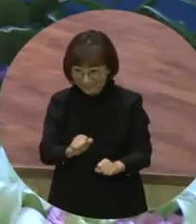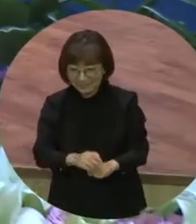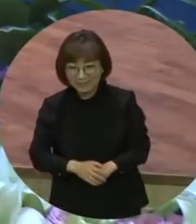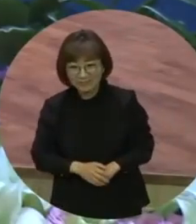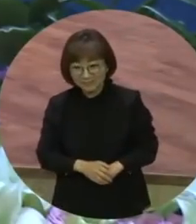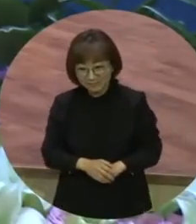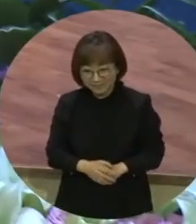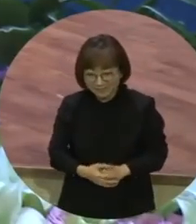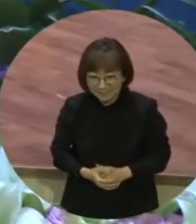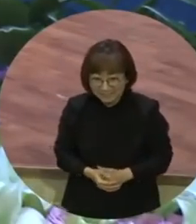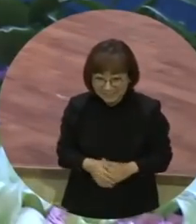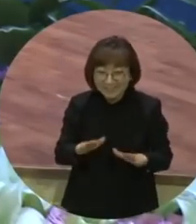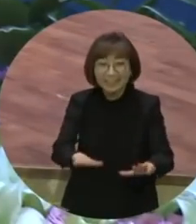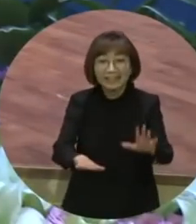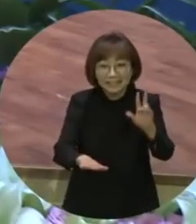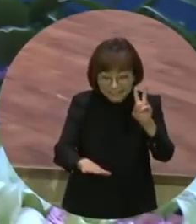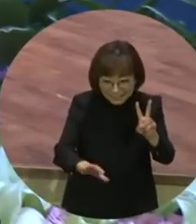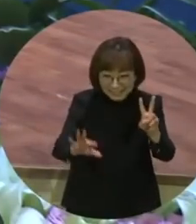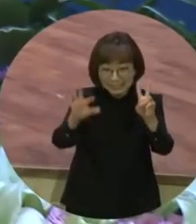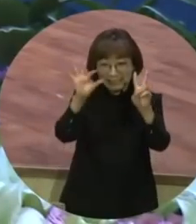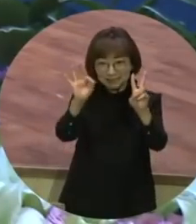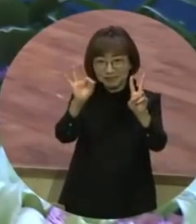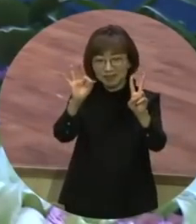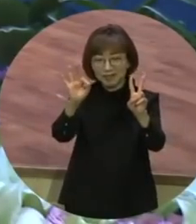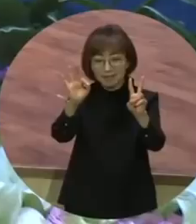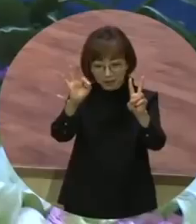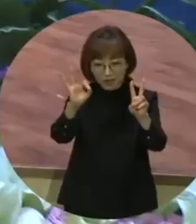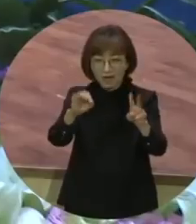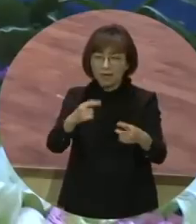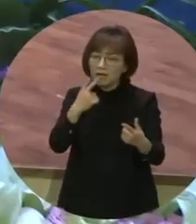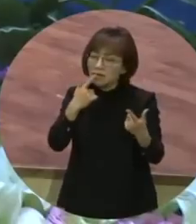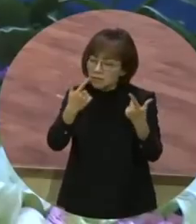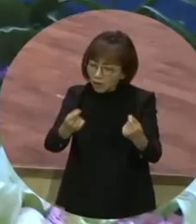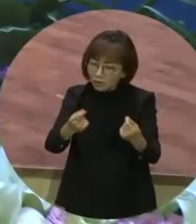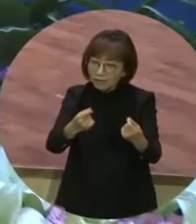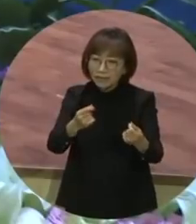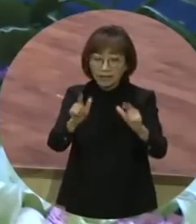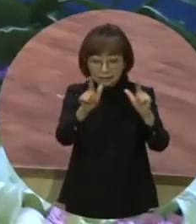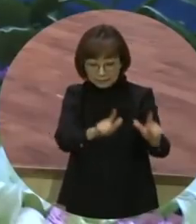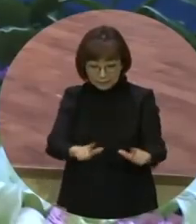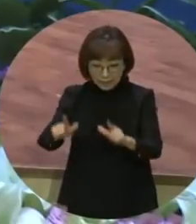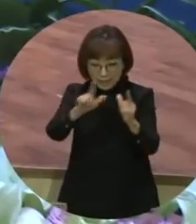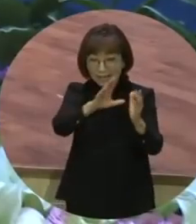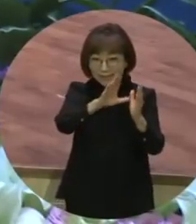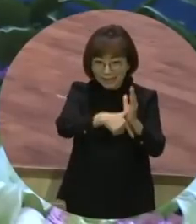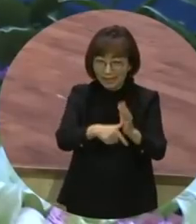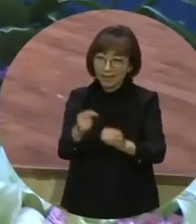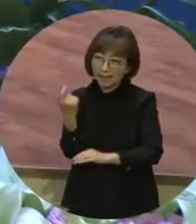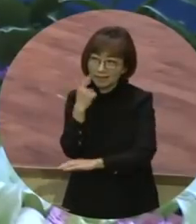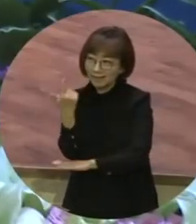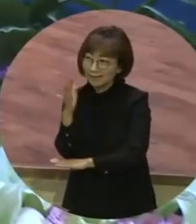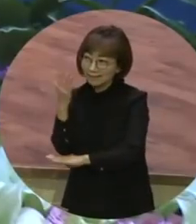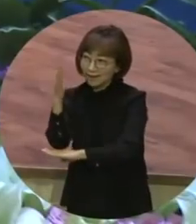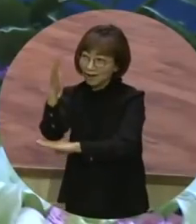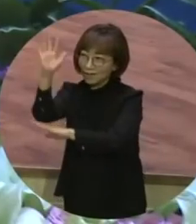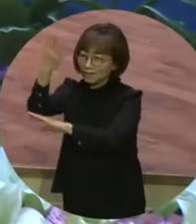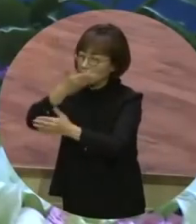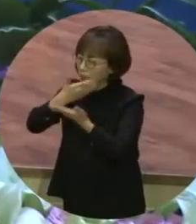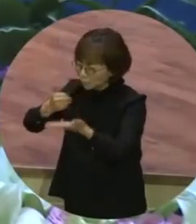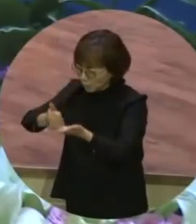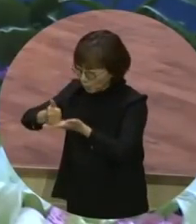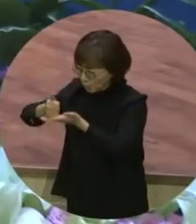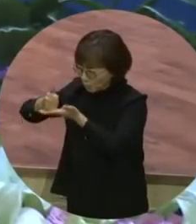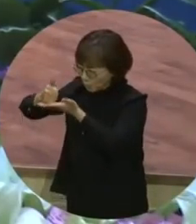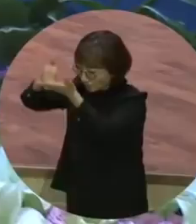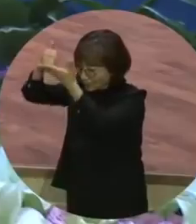거예요. 10절에 보면 이런 삶을 사는 자에게 뭐 영광과 평강과 존귀를 주신다 그랬어요.